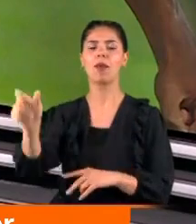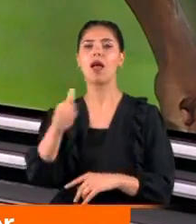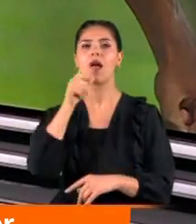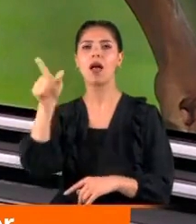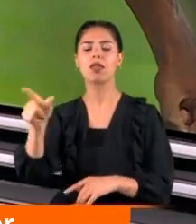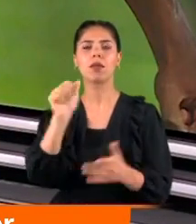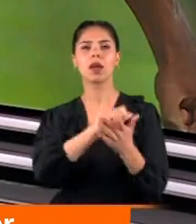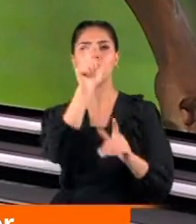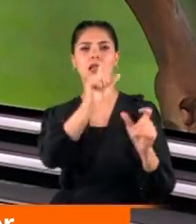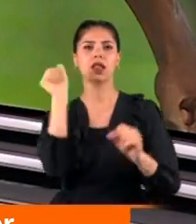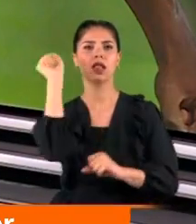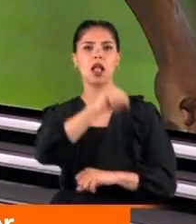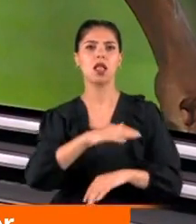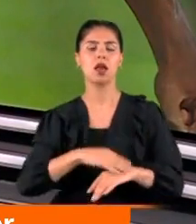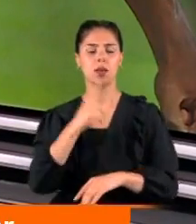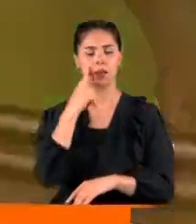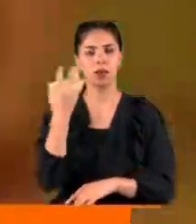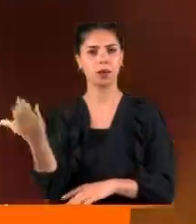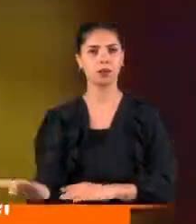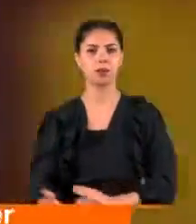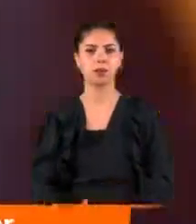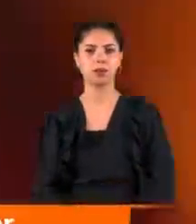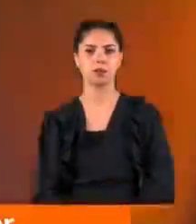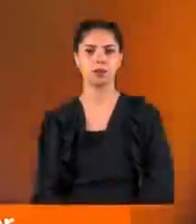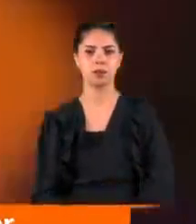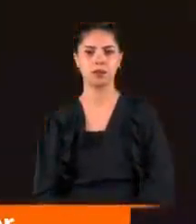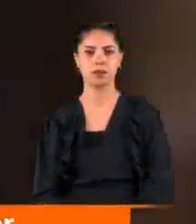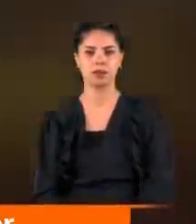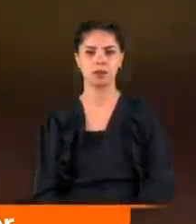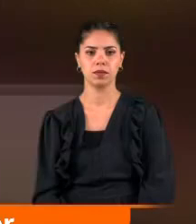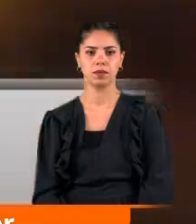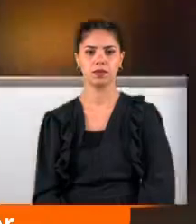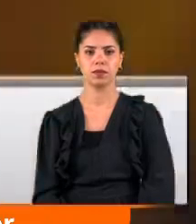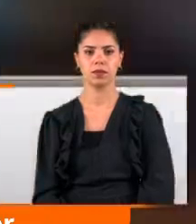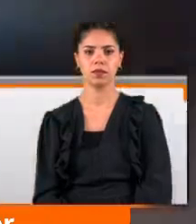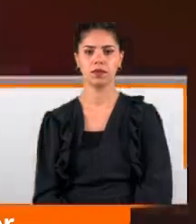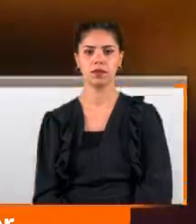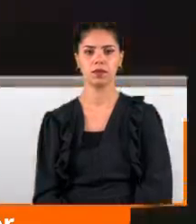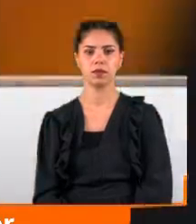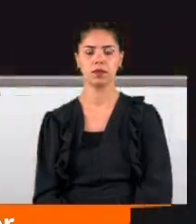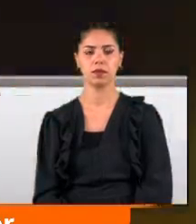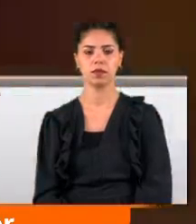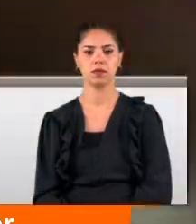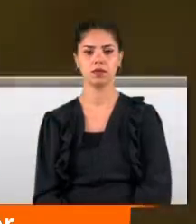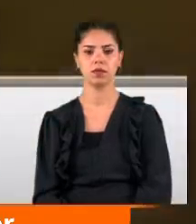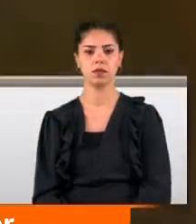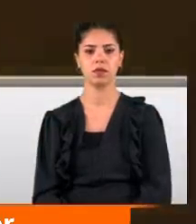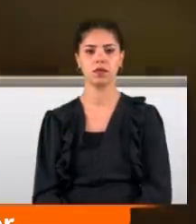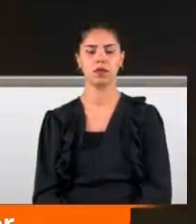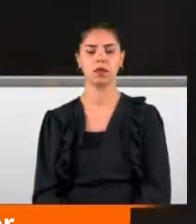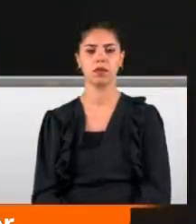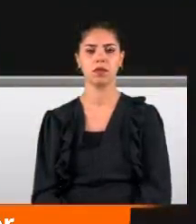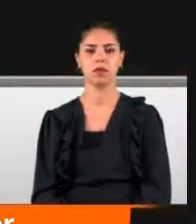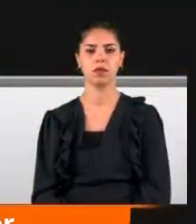hırsını gazetecilerden aldı hazırlanıyorum Sen ne yaptın